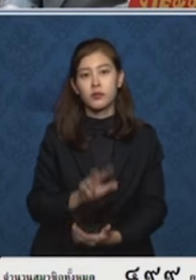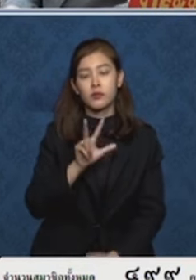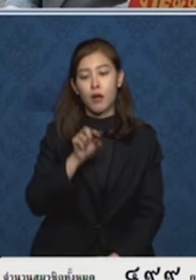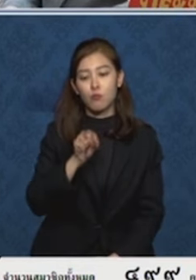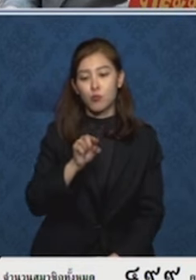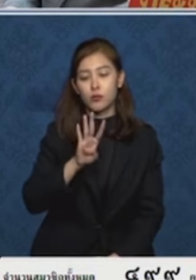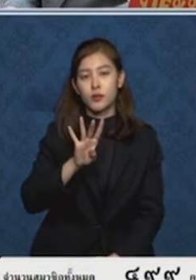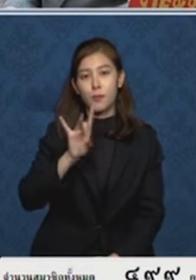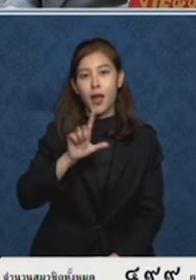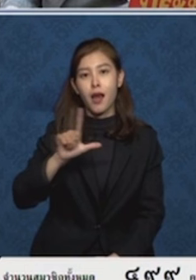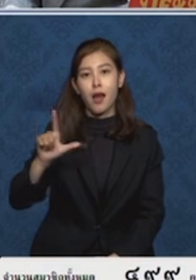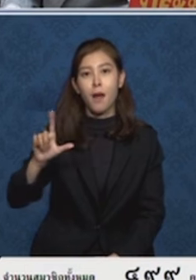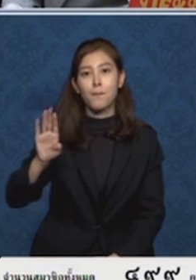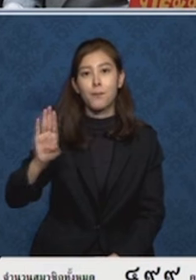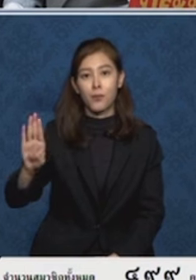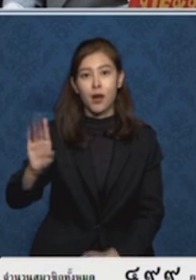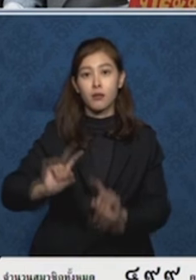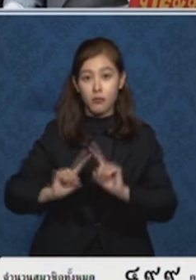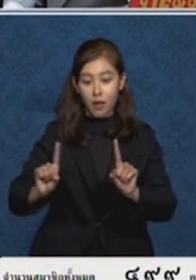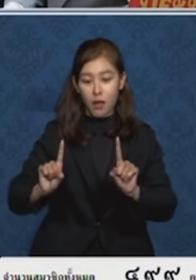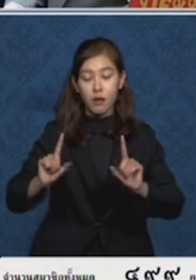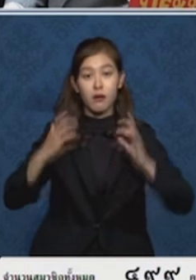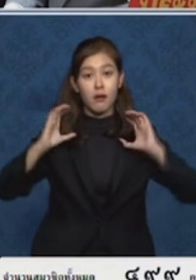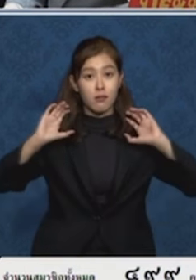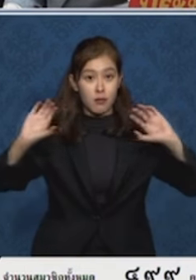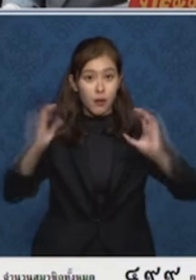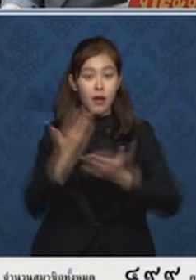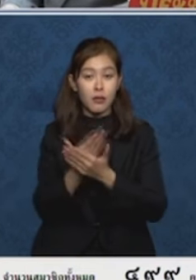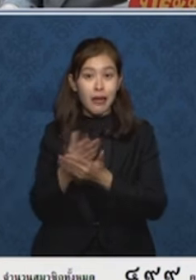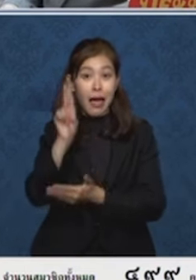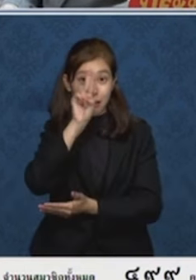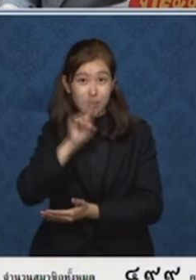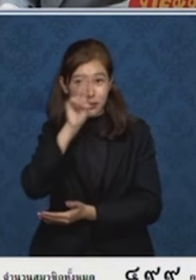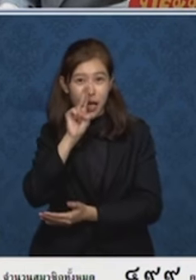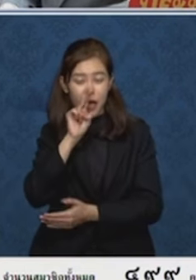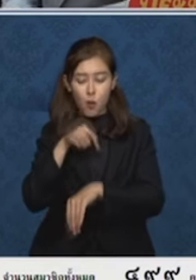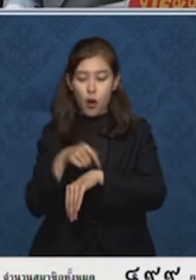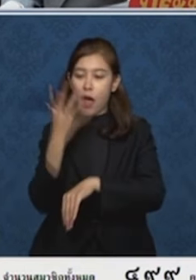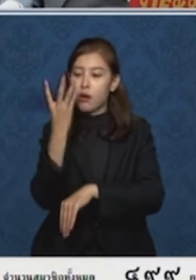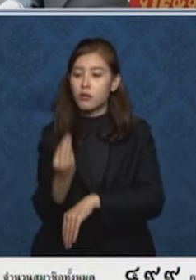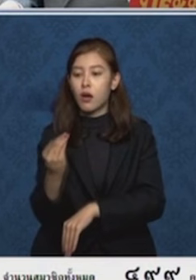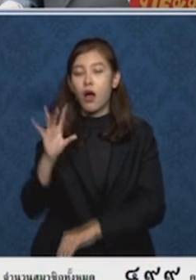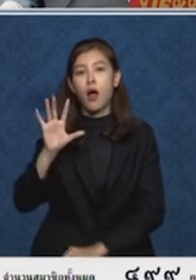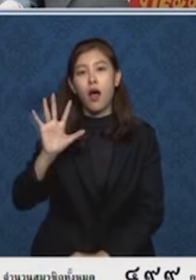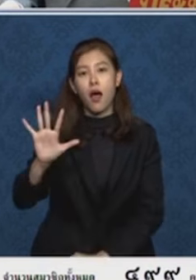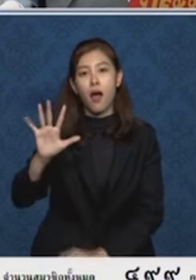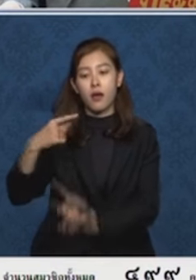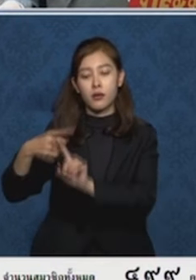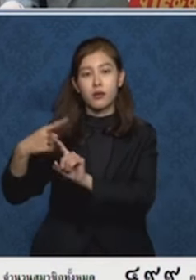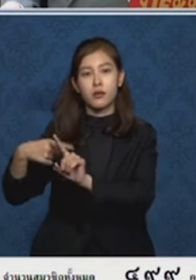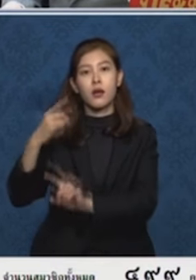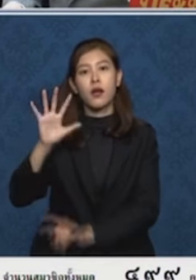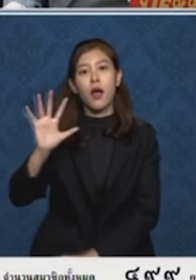ฐบัมีเวลาใช้เงินแค่ 5 เดือนจากปกติ 12 เดือนเท่ากับมเวลาใช้เงินแค่ 40